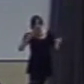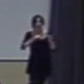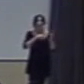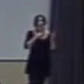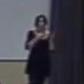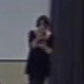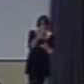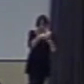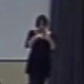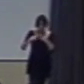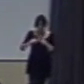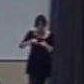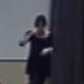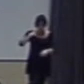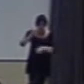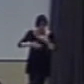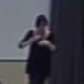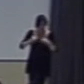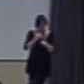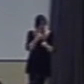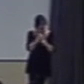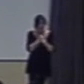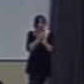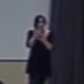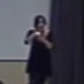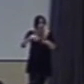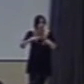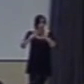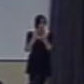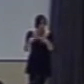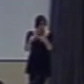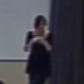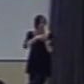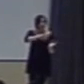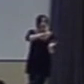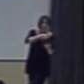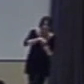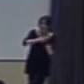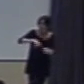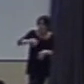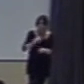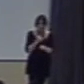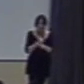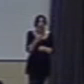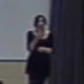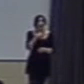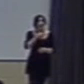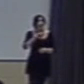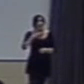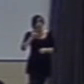realitzat diferents treballs propers al món social, allà on hi havia la notícia. Les últimes feines l'han portat a Líbia, però també ha passat